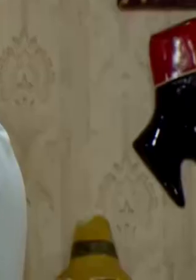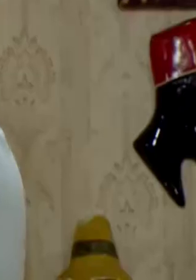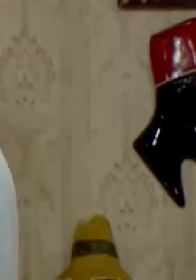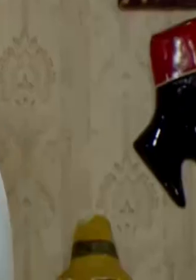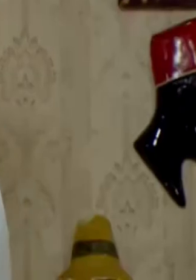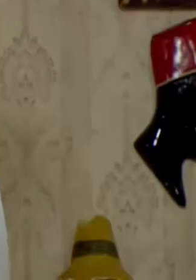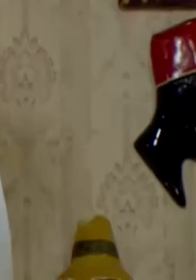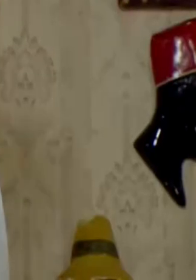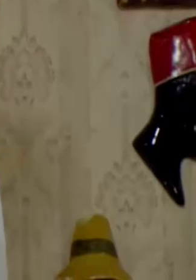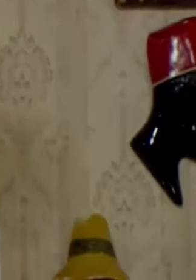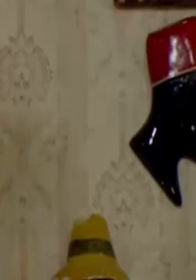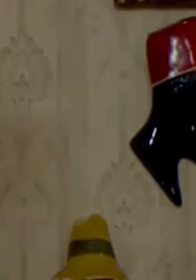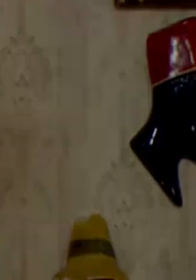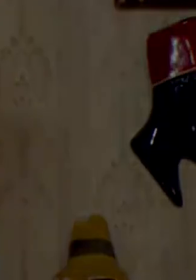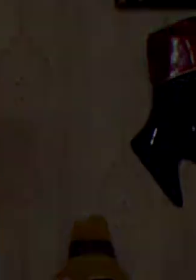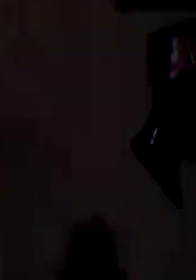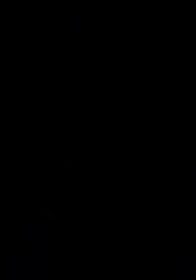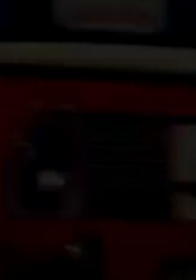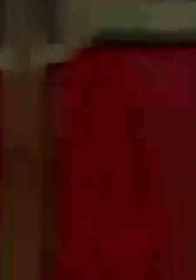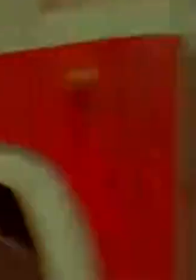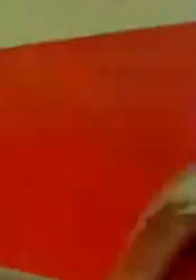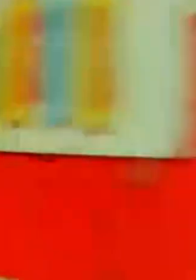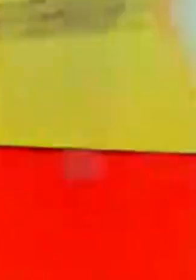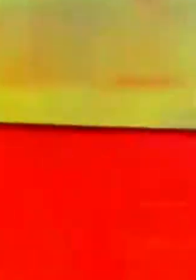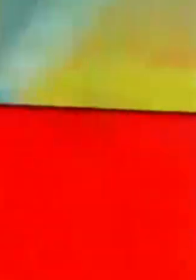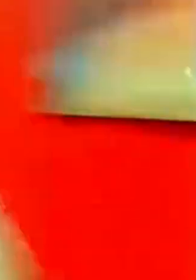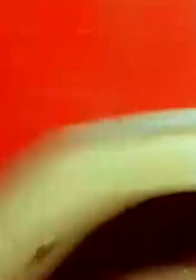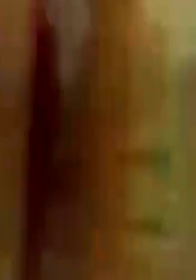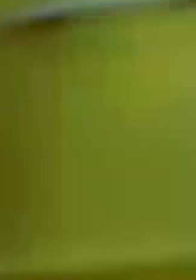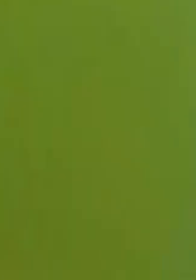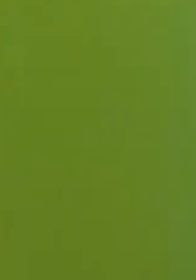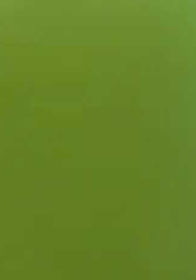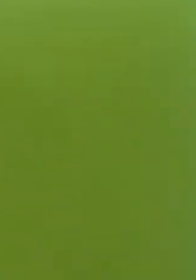döndü. Rukiye'nin sevinçten içi içine sığmıyor.